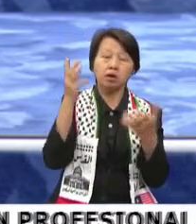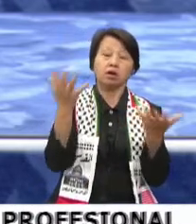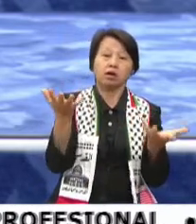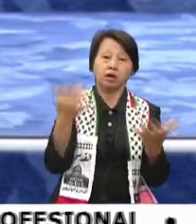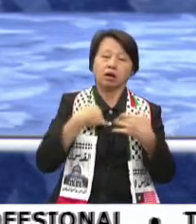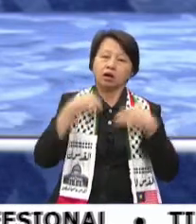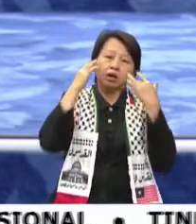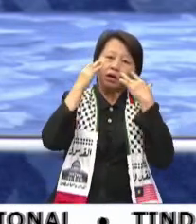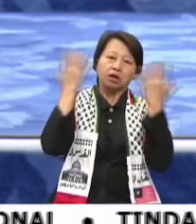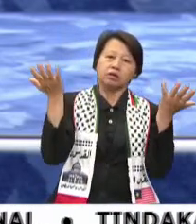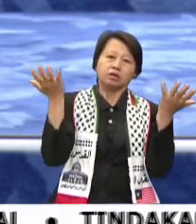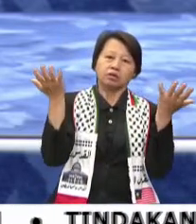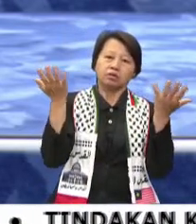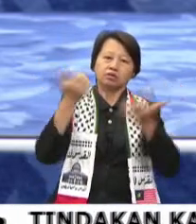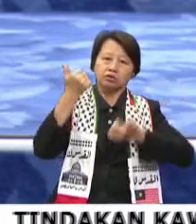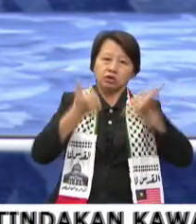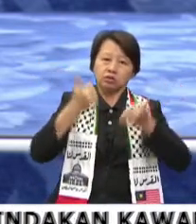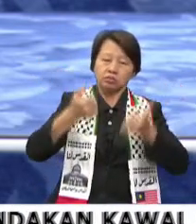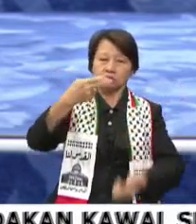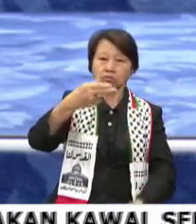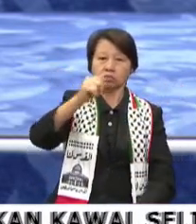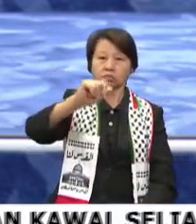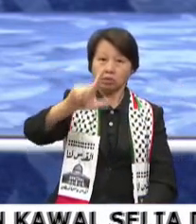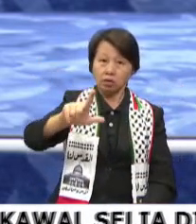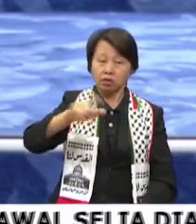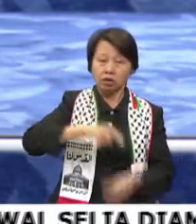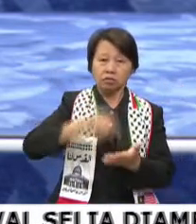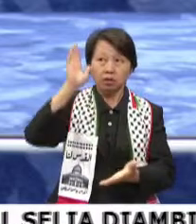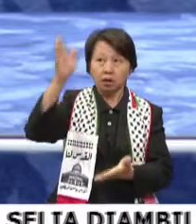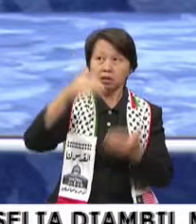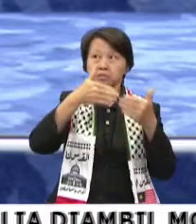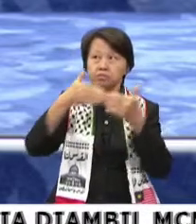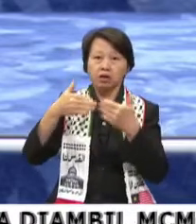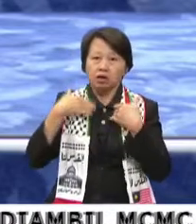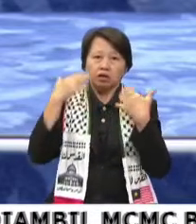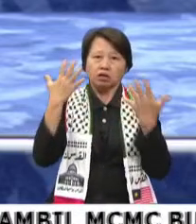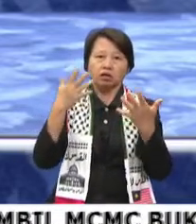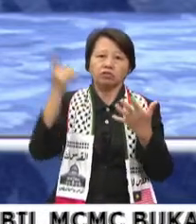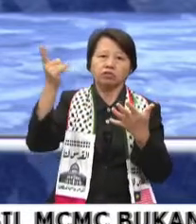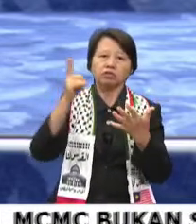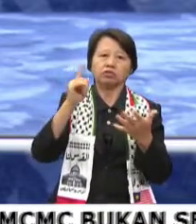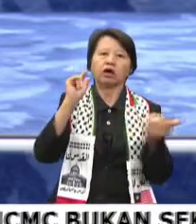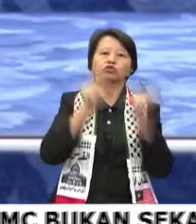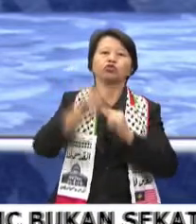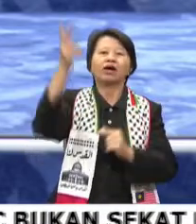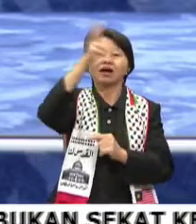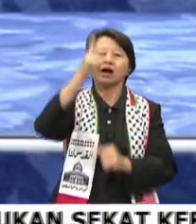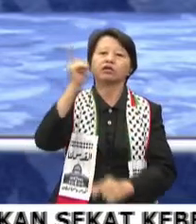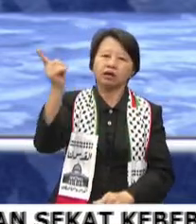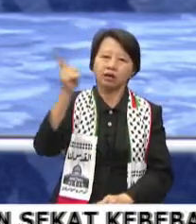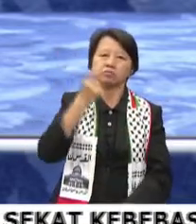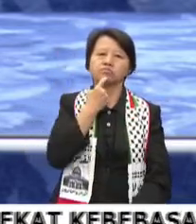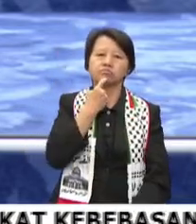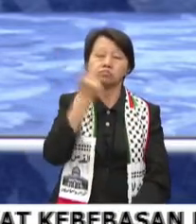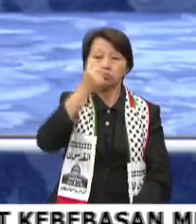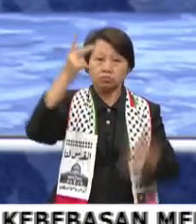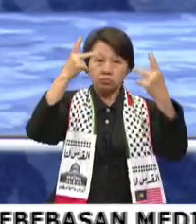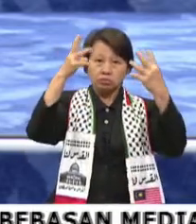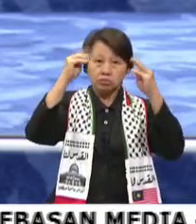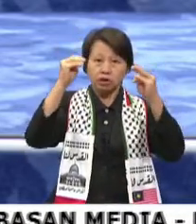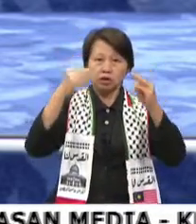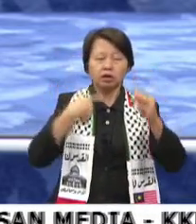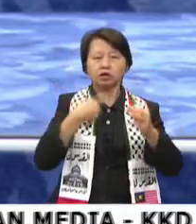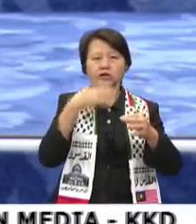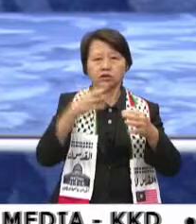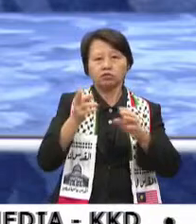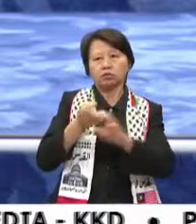saya tidak tahu sama Ada hal ini akan diteruskan kerana perdana menteri sudah